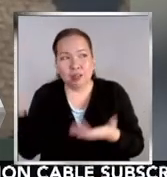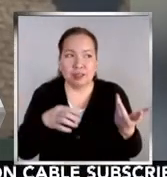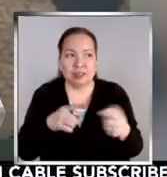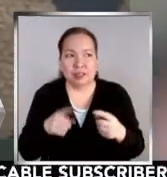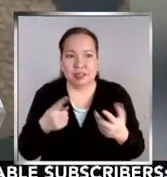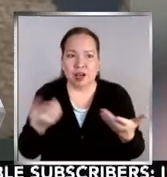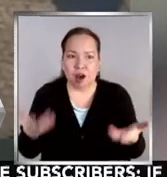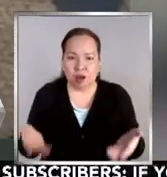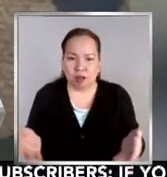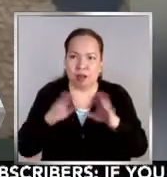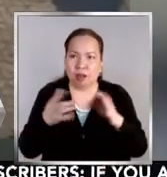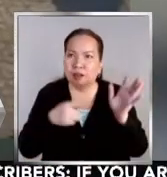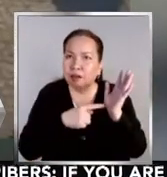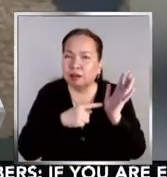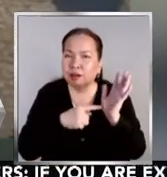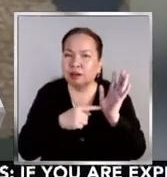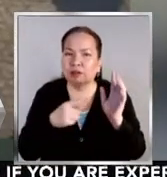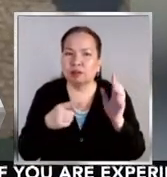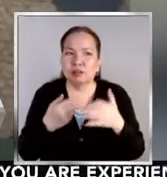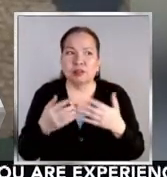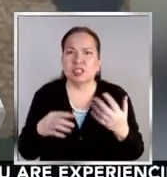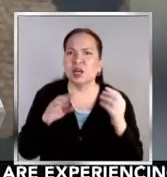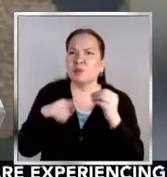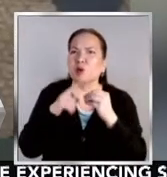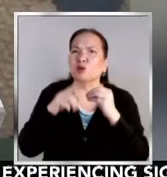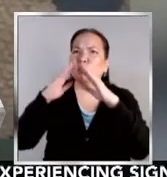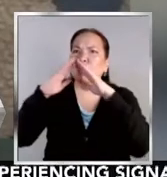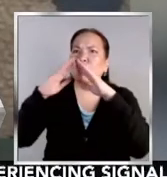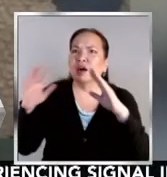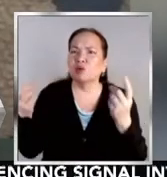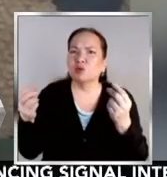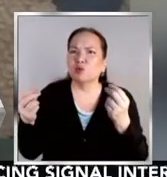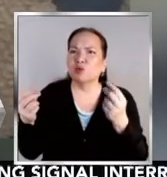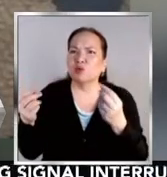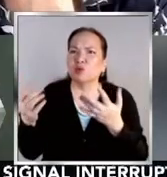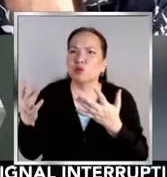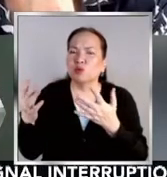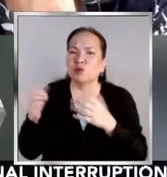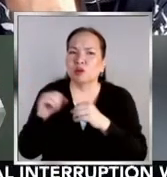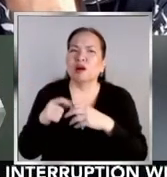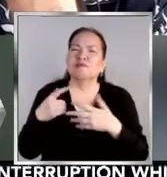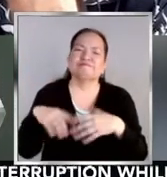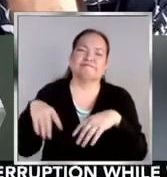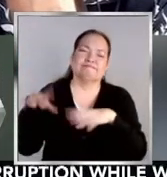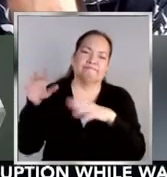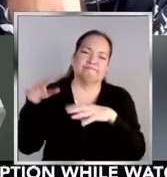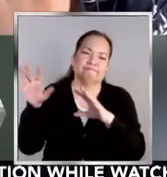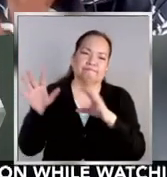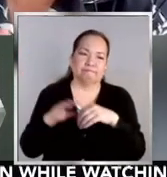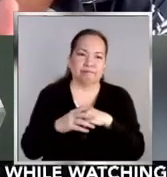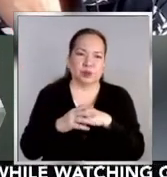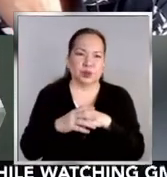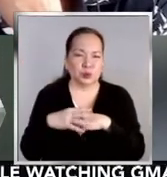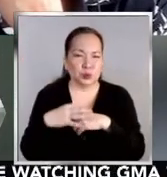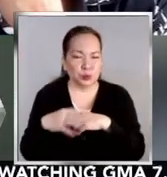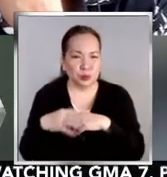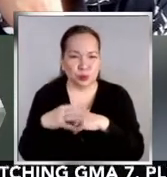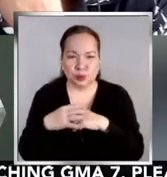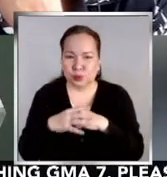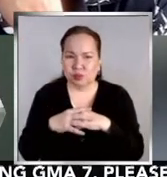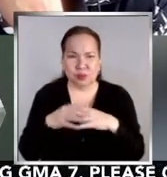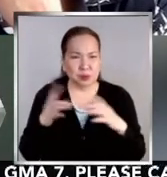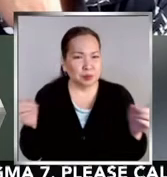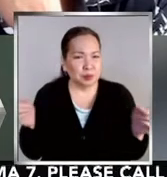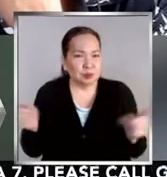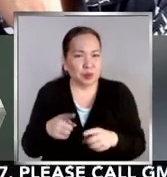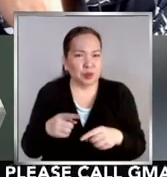online. So, what about your apartment? I let go of it na. Talagang, ang bilis, no? Oo, wala